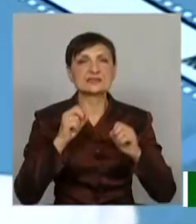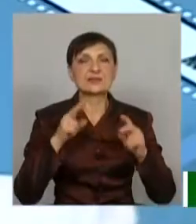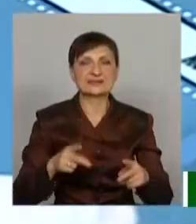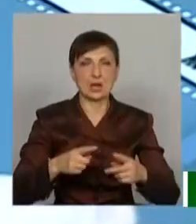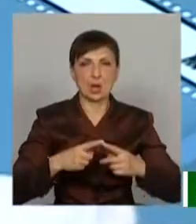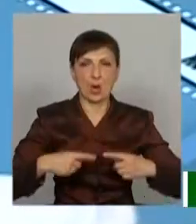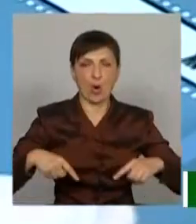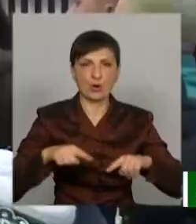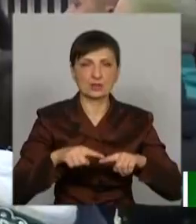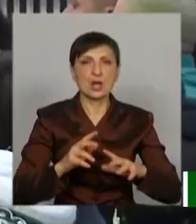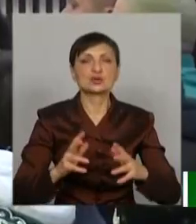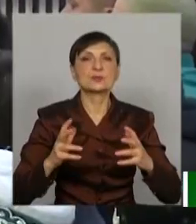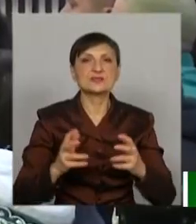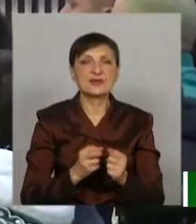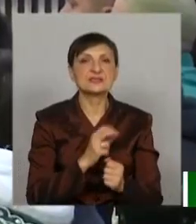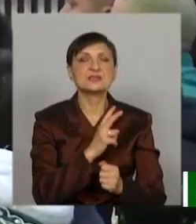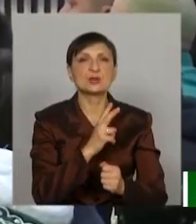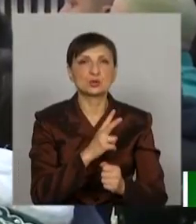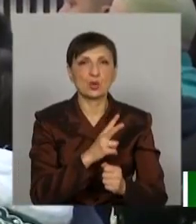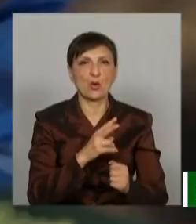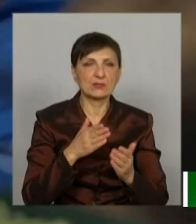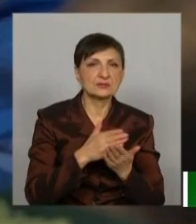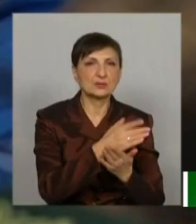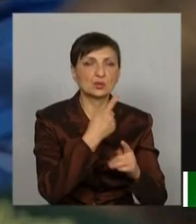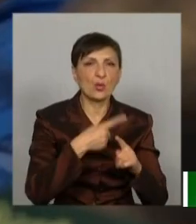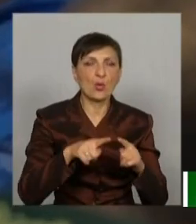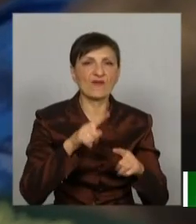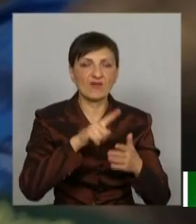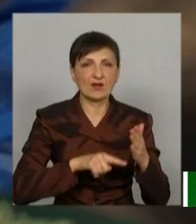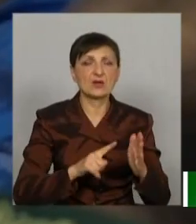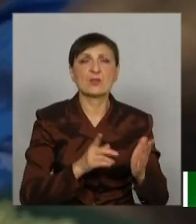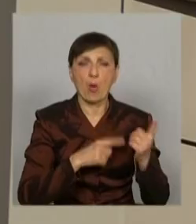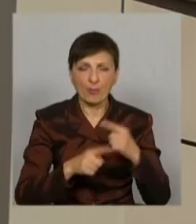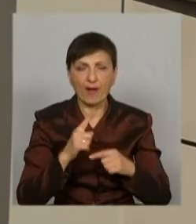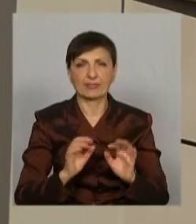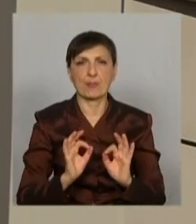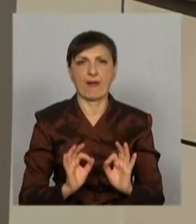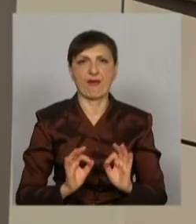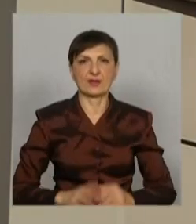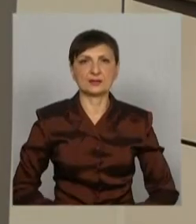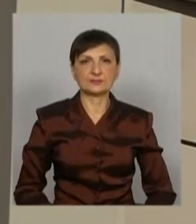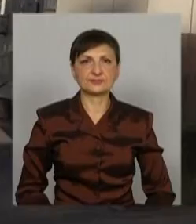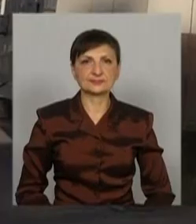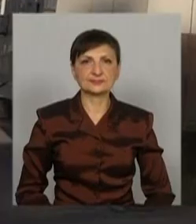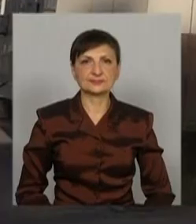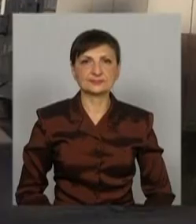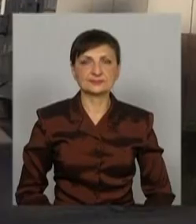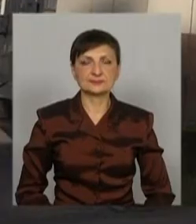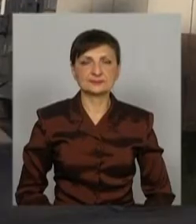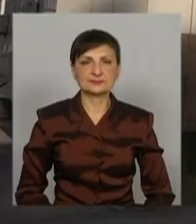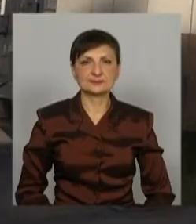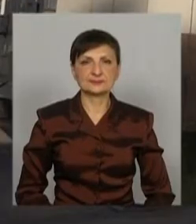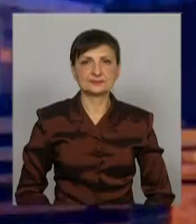чтобы спасти тех кто сбился с верного пути добра и милосердия номера нет абсолютной мунайтпасова телеканал